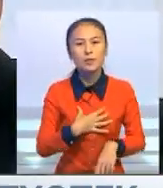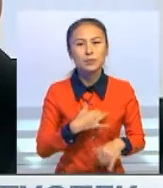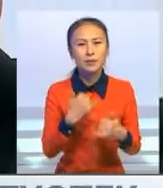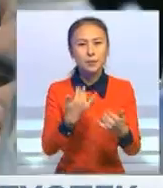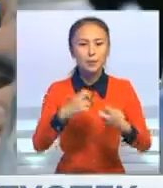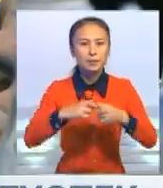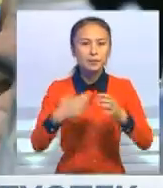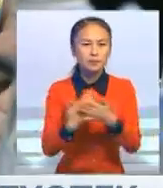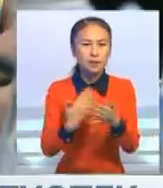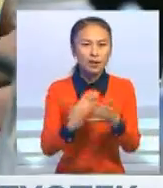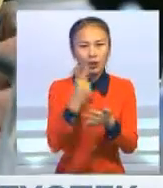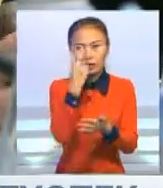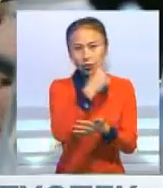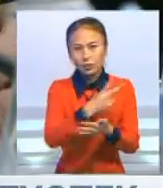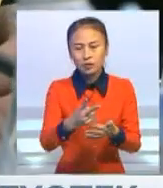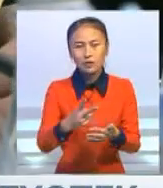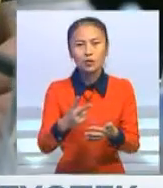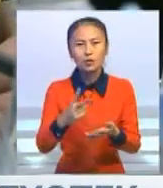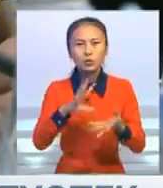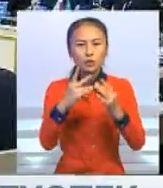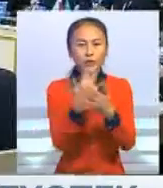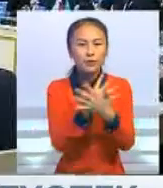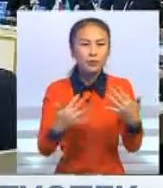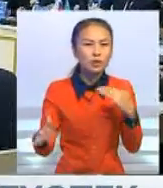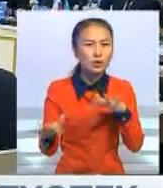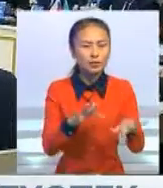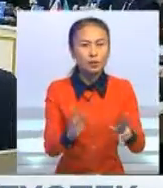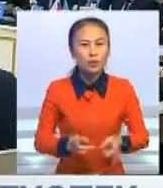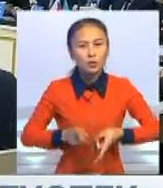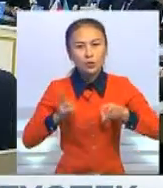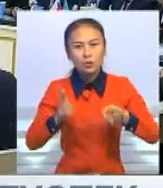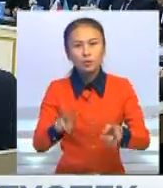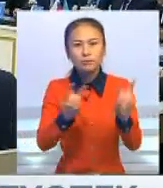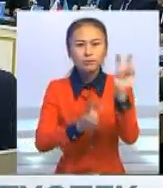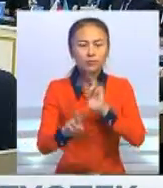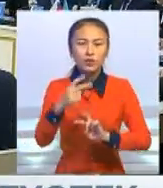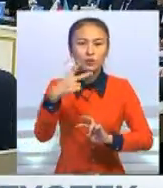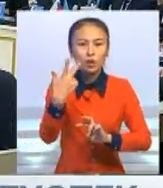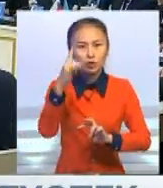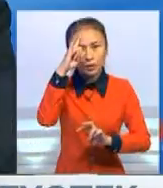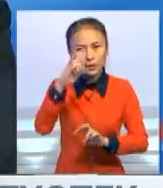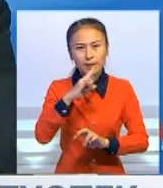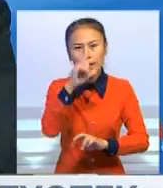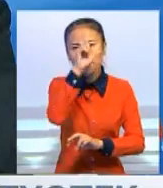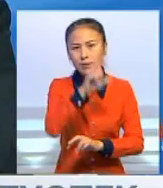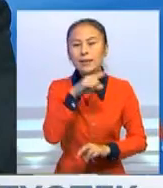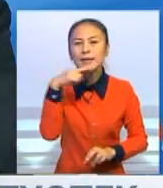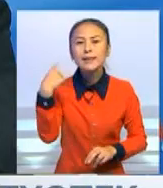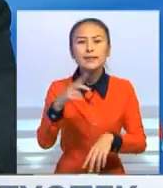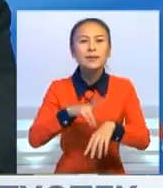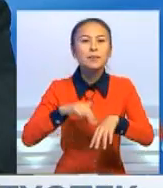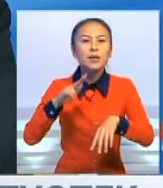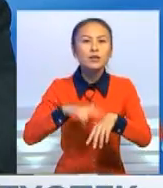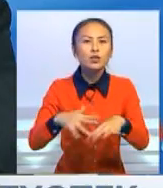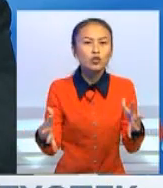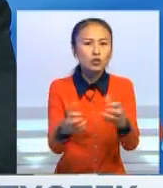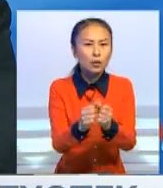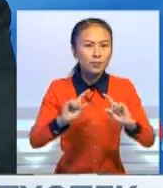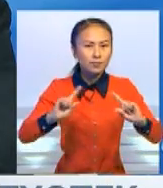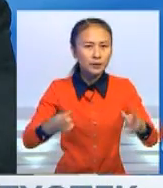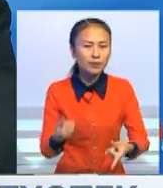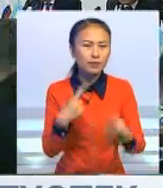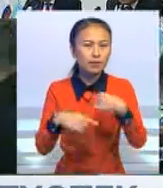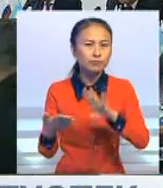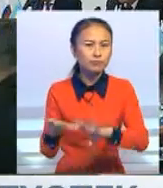ғана мысал, бірлескен іс-шаралар нәтижесінде әртүрлі қылмыс жасап іздеуде жүрген 23 Қазақстан азаматын ресейлік полицейлер